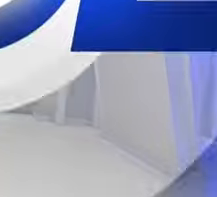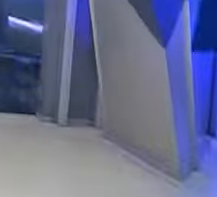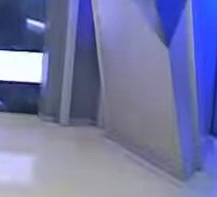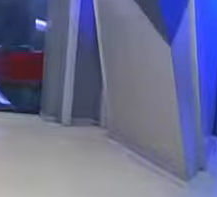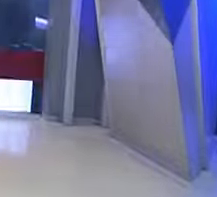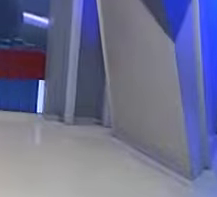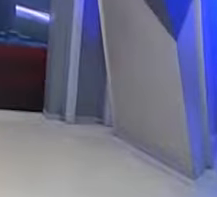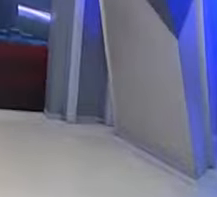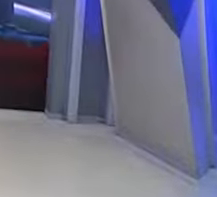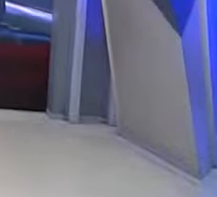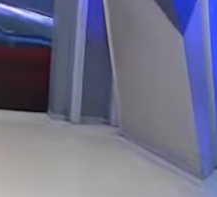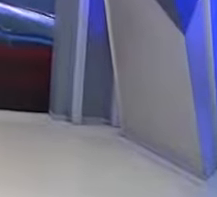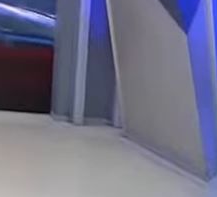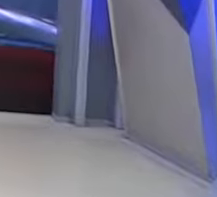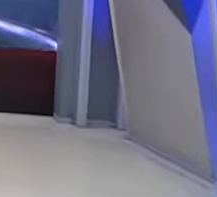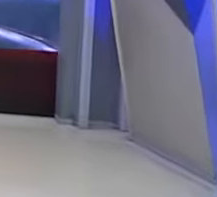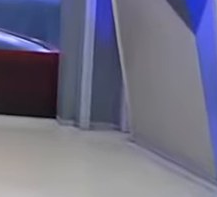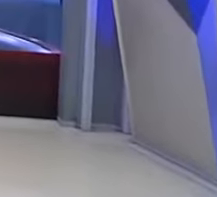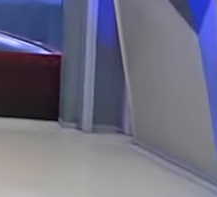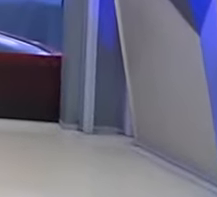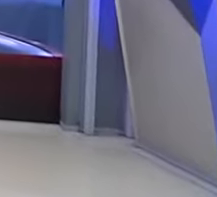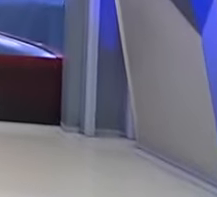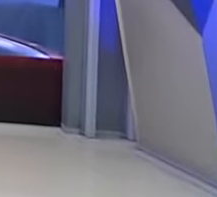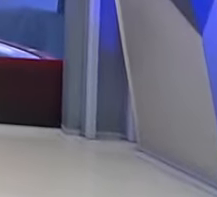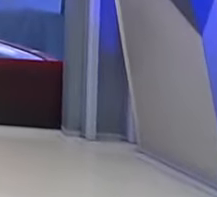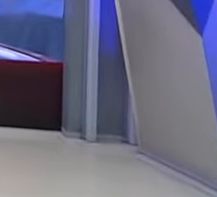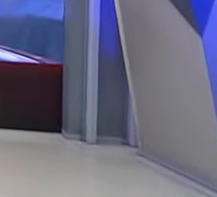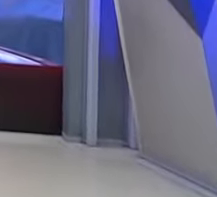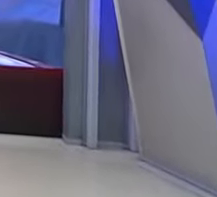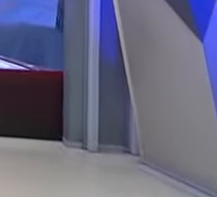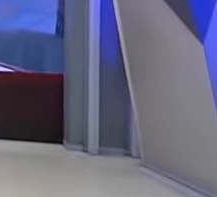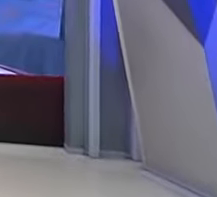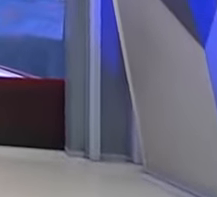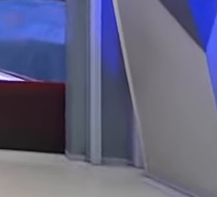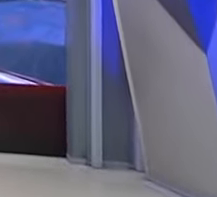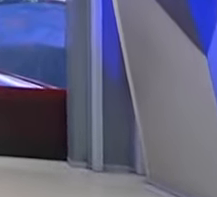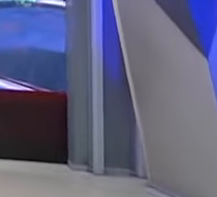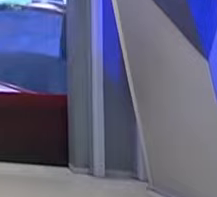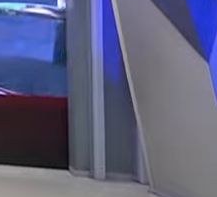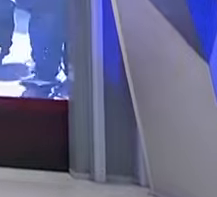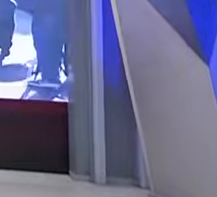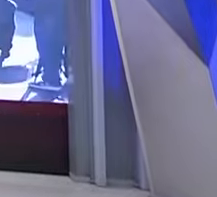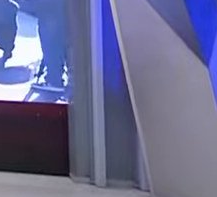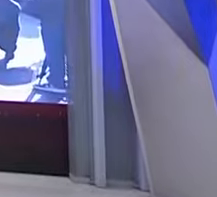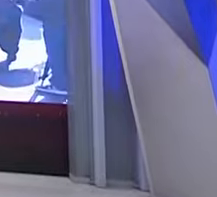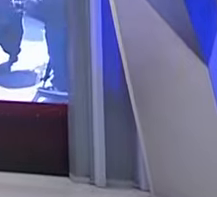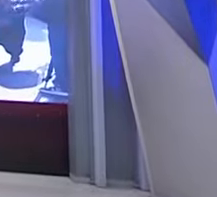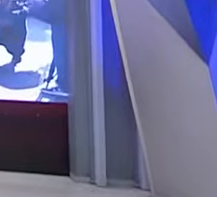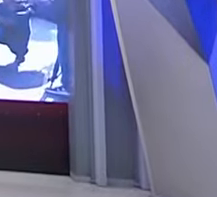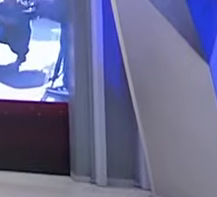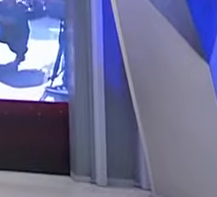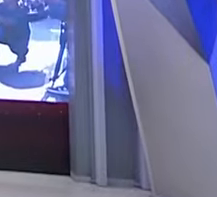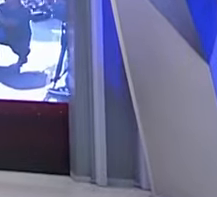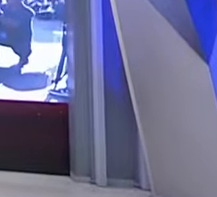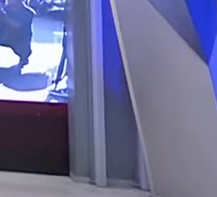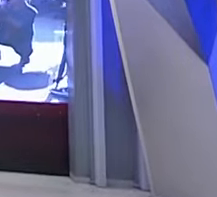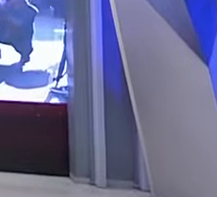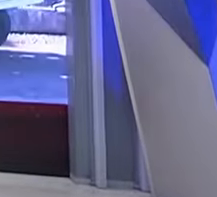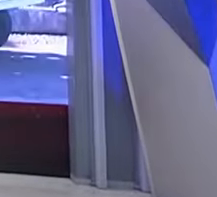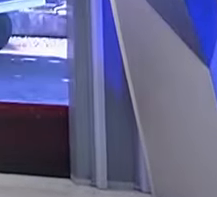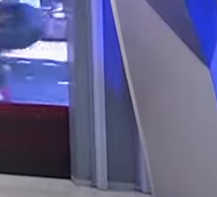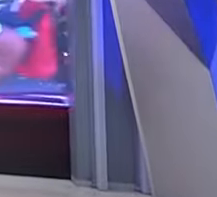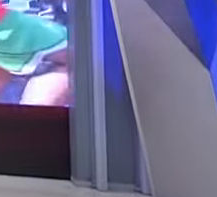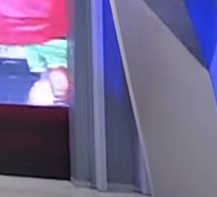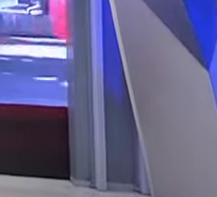Sa pagbabalik ng TV Patrol, ilang tricycle drivers umaaray kasunod ng ulihan sa light vehicles na dumadaan sa